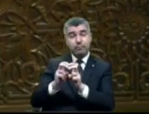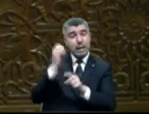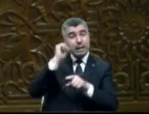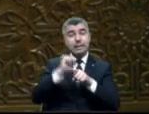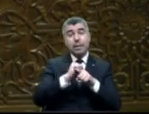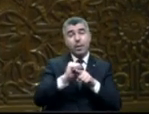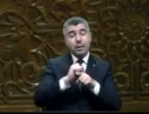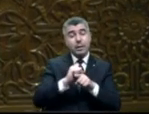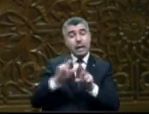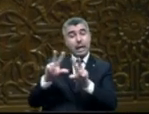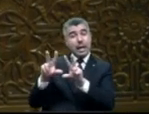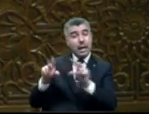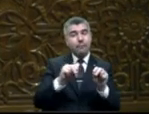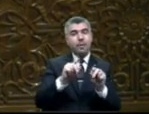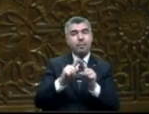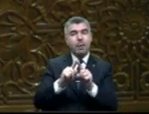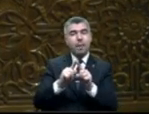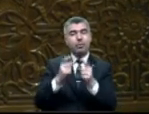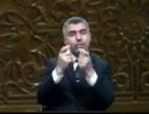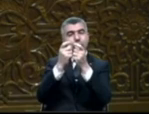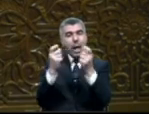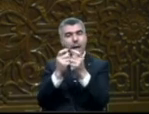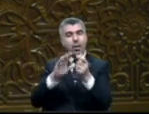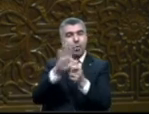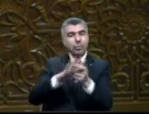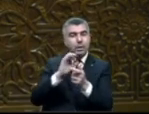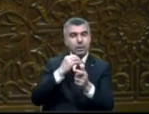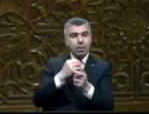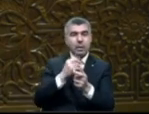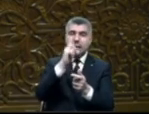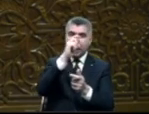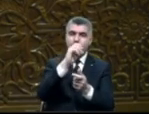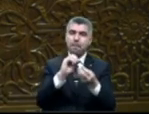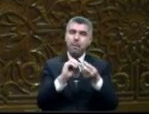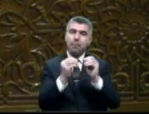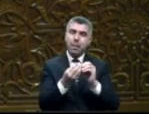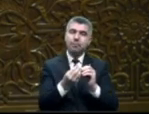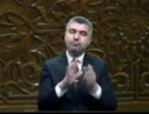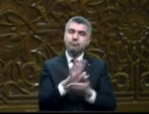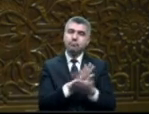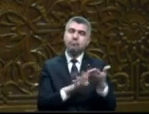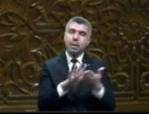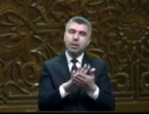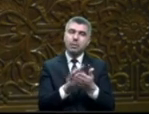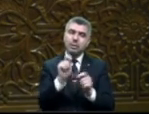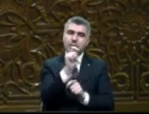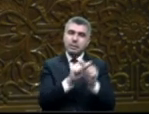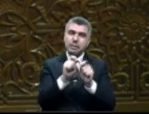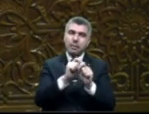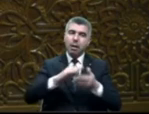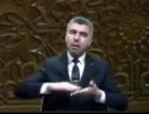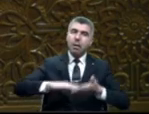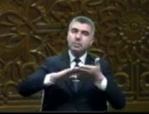البشري وعدم ملائمته مع احتياجات المقاولات كيشكل إحدى الإكراهات الرئيسية التي يتعين معالجتها لتحقيق